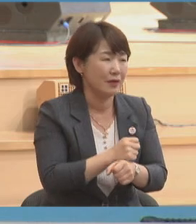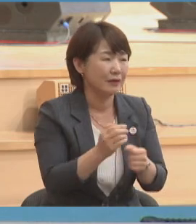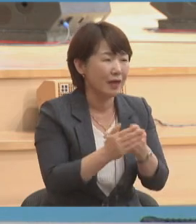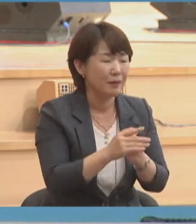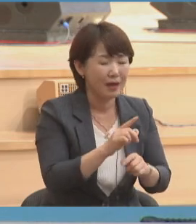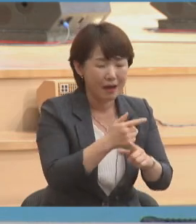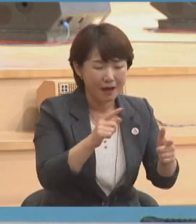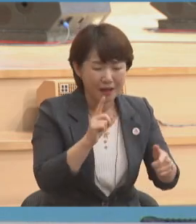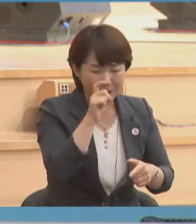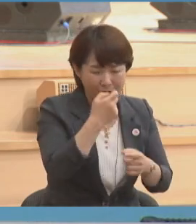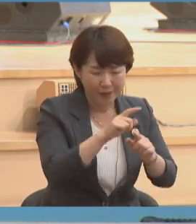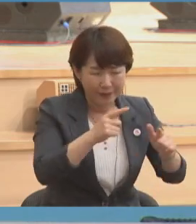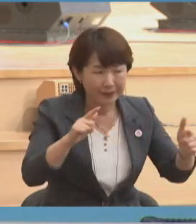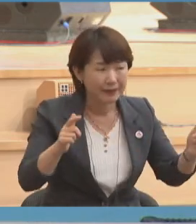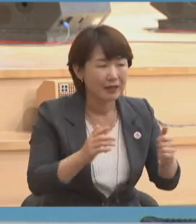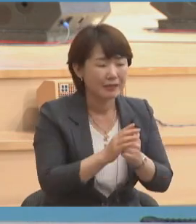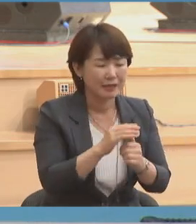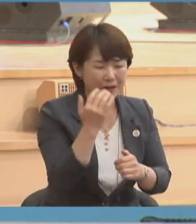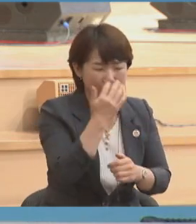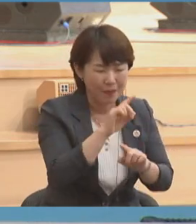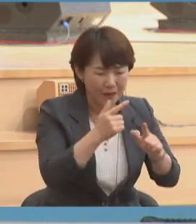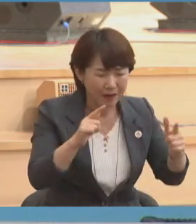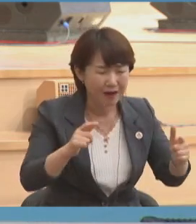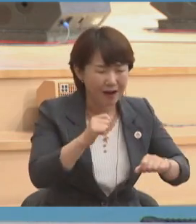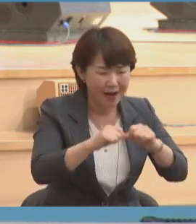것, 음행을 금한다?